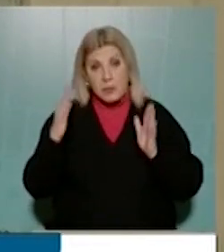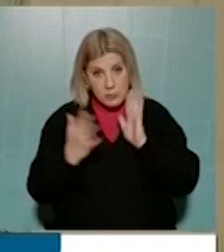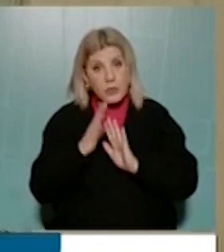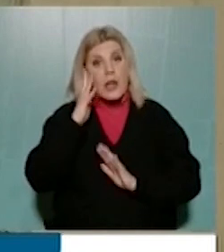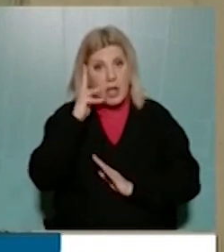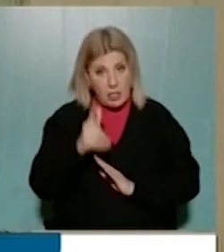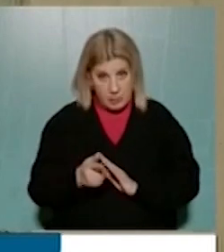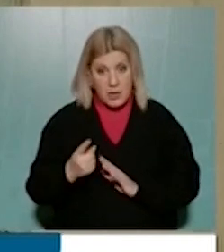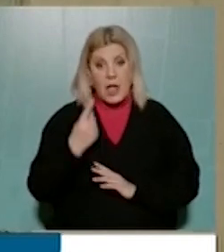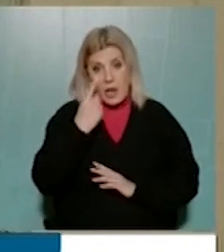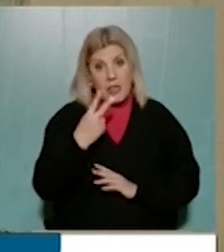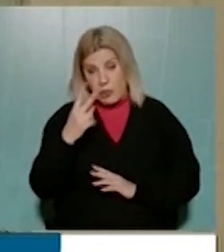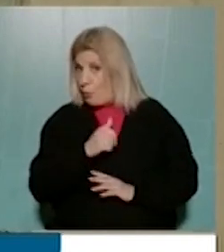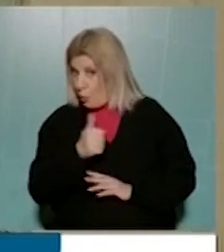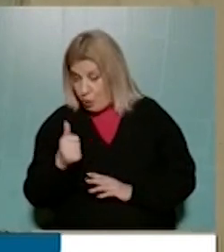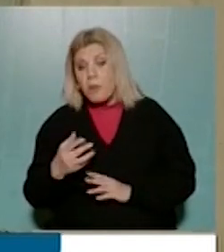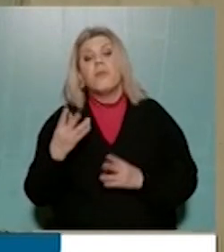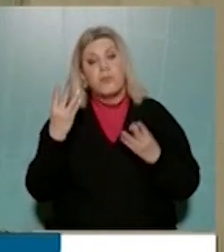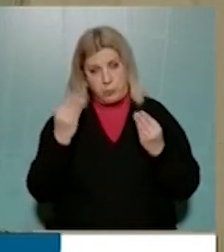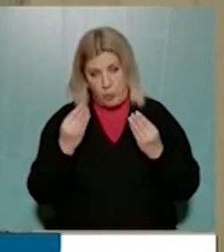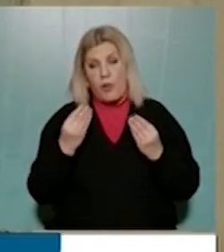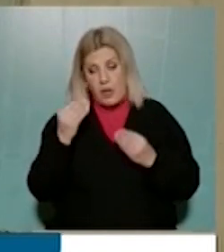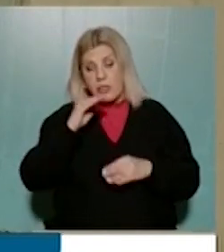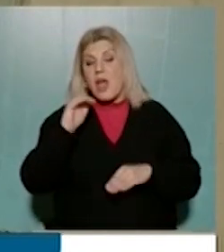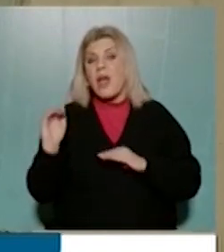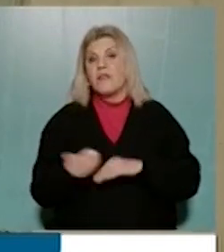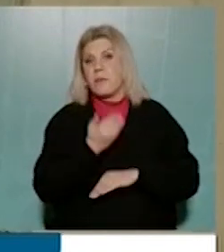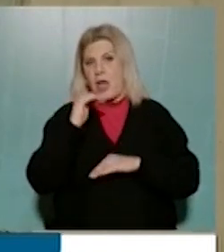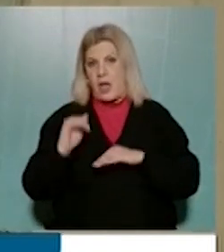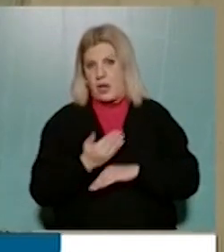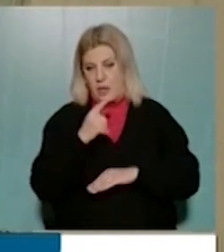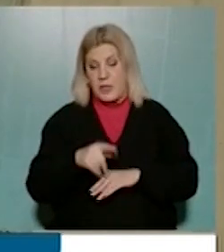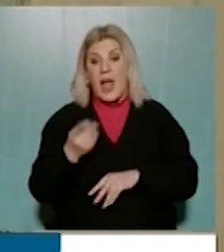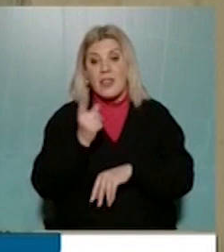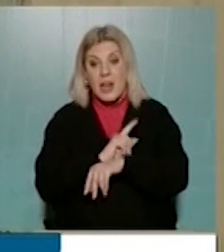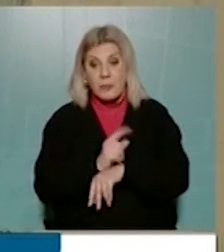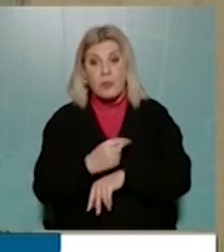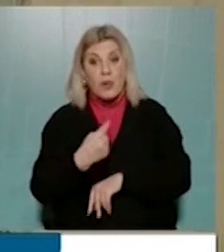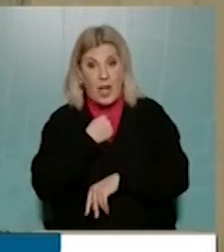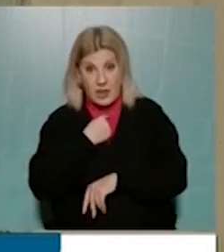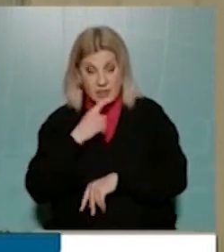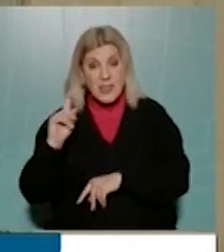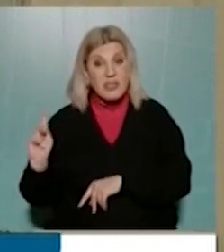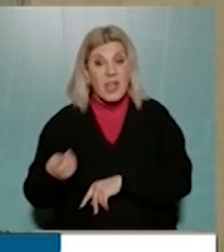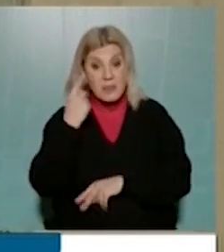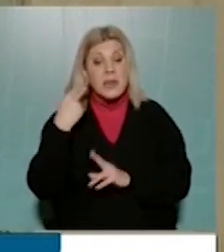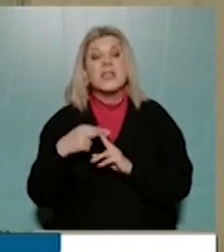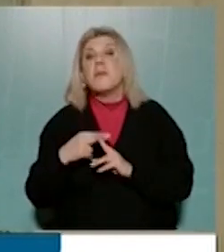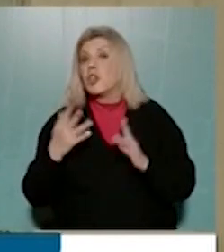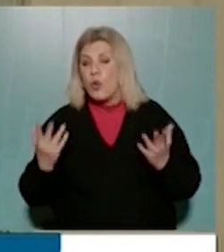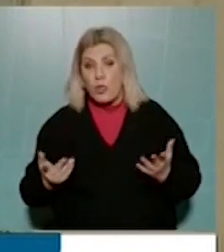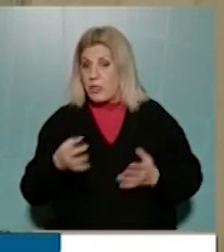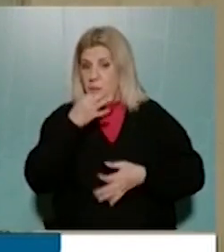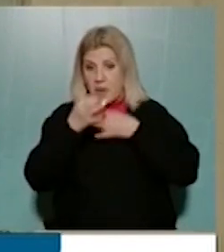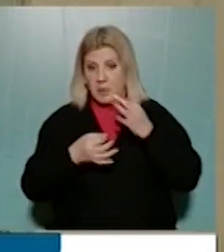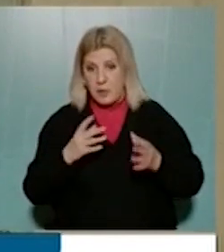καθημερινά και όχι ένα και δύο αλλά απλά σε κάθε εφημερίδα κάθε λεπτό που χάνεται στη θεραπεία αυτού του ασθενούς είναι κρίσιμο δεν μπορούμε να